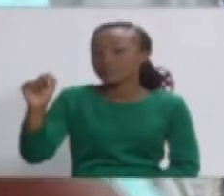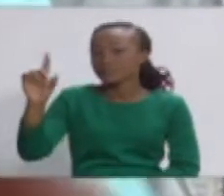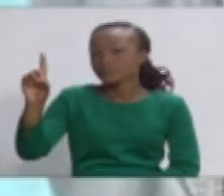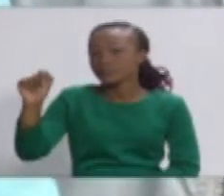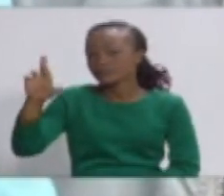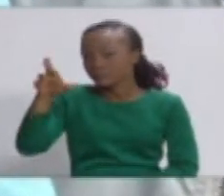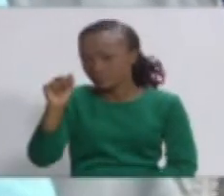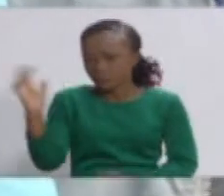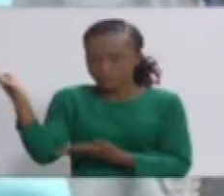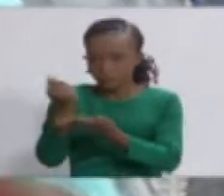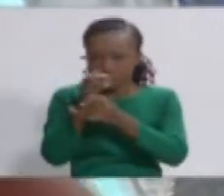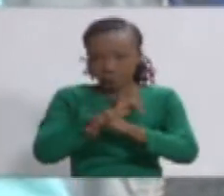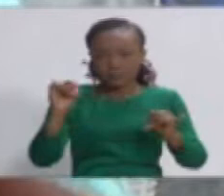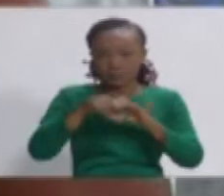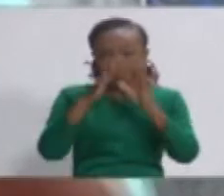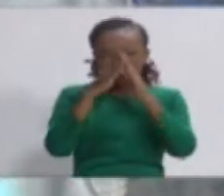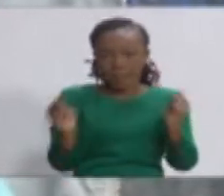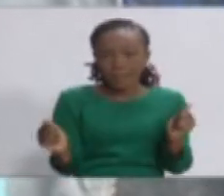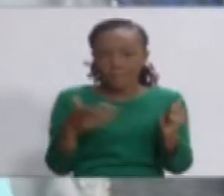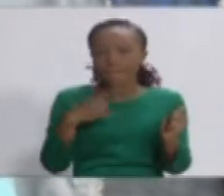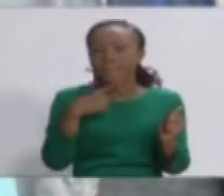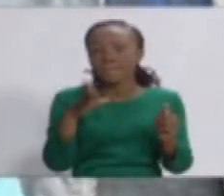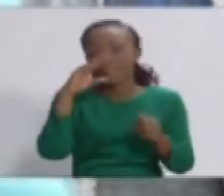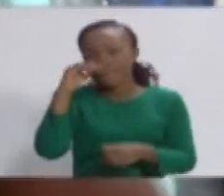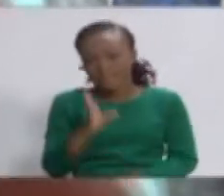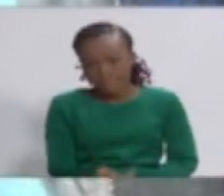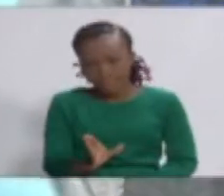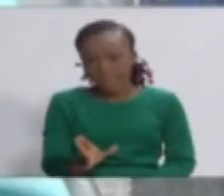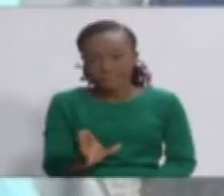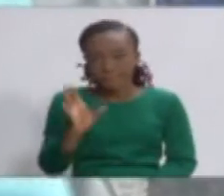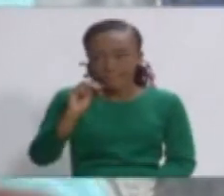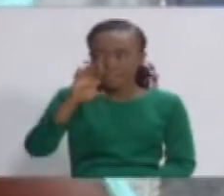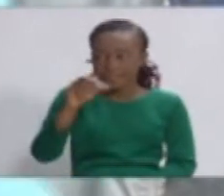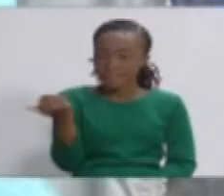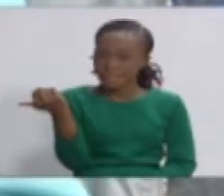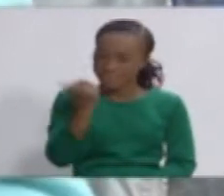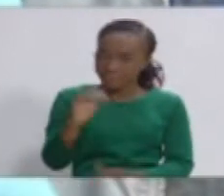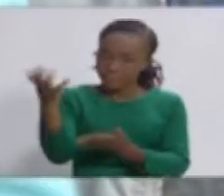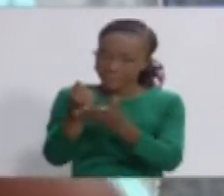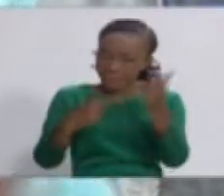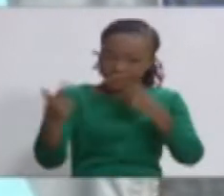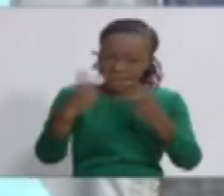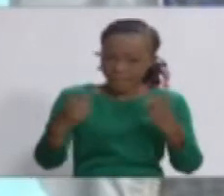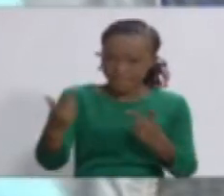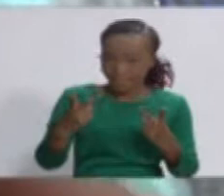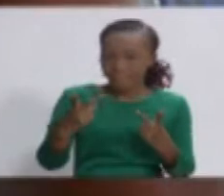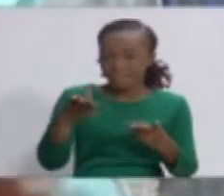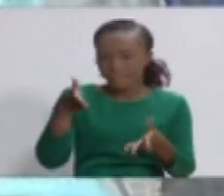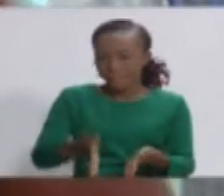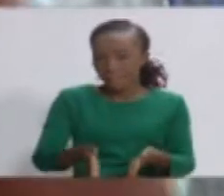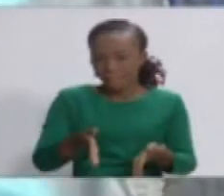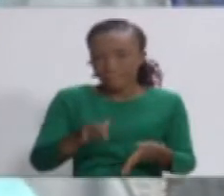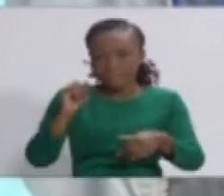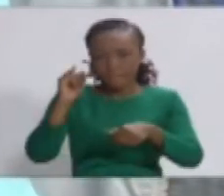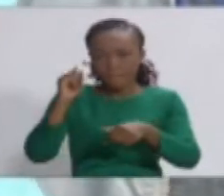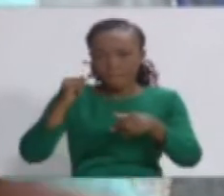sanity in the house. Na mimi nataka kuambia speaker, ule MCA yoyote ataleta vurugu County Assembly of Nairobi, mtume kwa